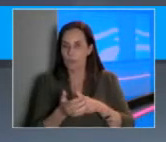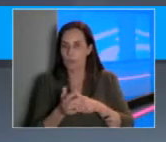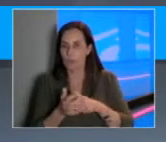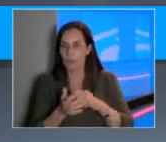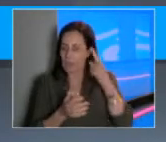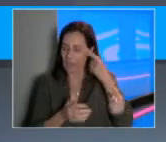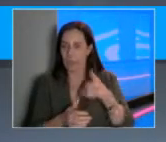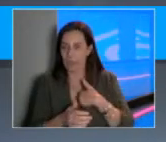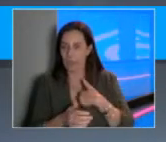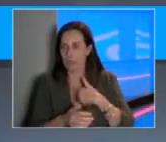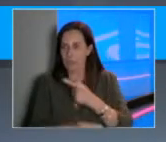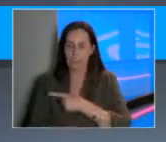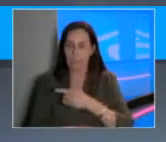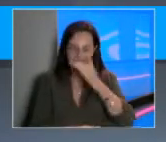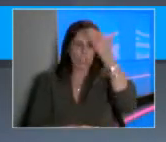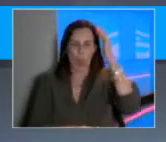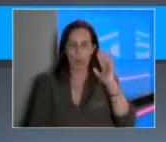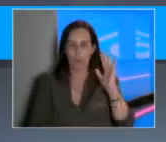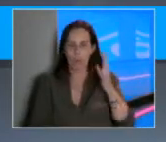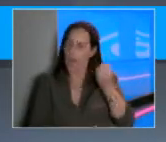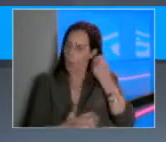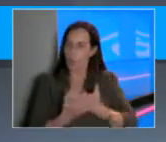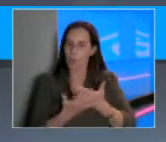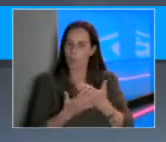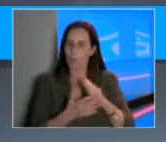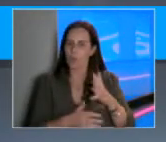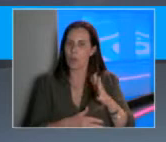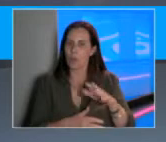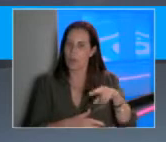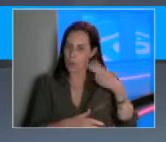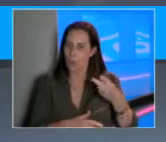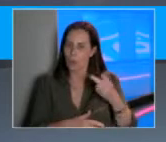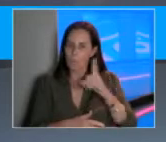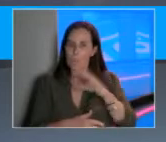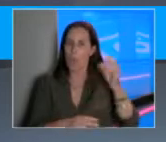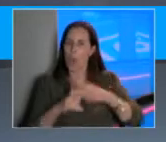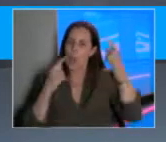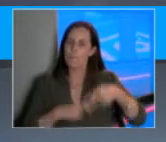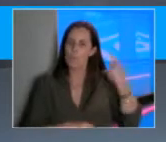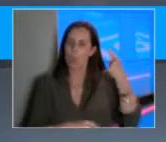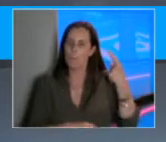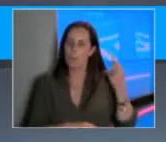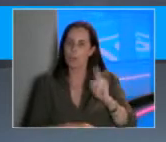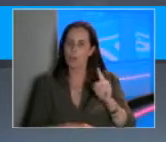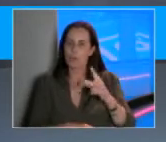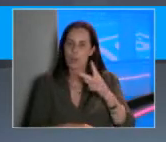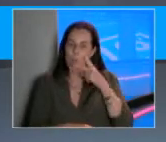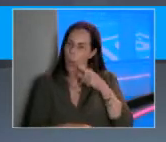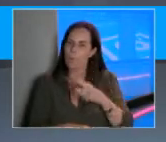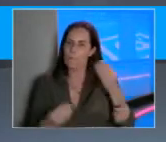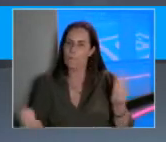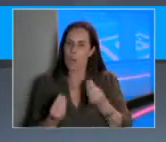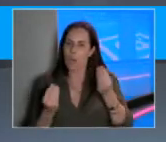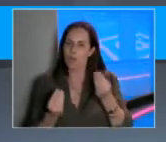בעיניי דרסטית, לקחו בחשבון שיכול להיות שיהיו 100 חולים ביום, שלא רואים בזה